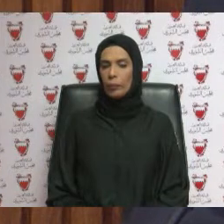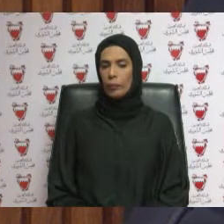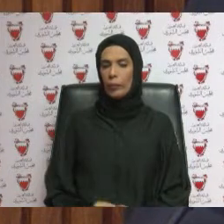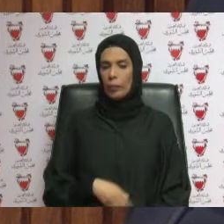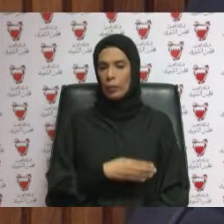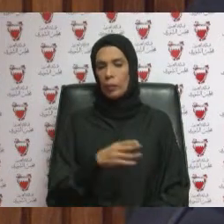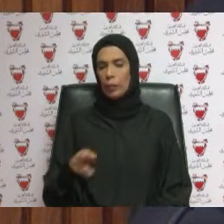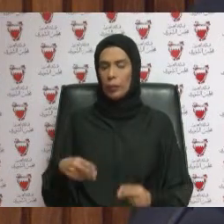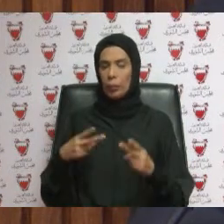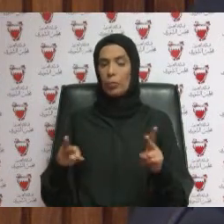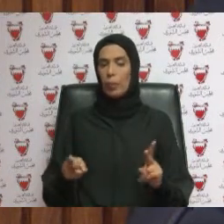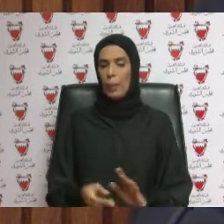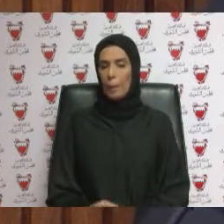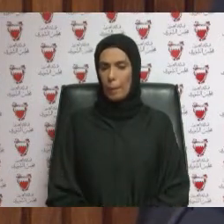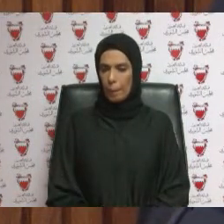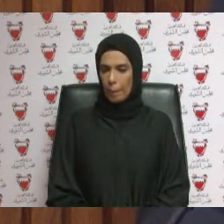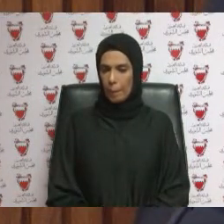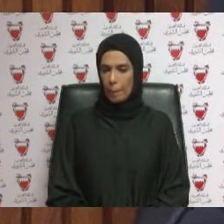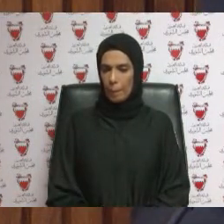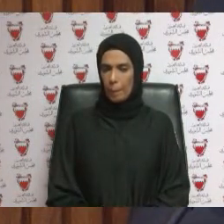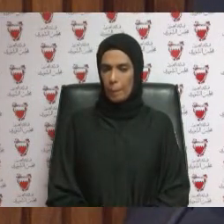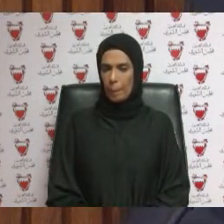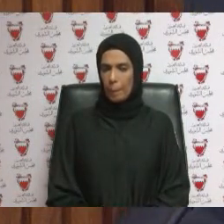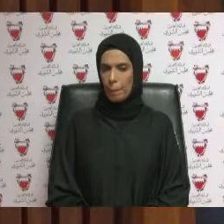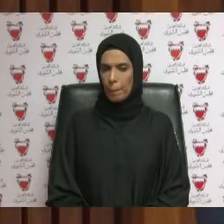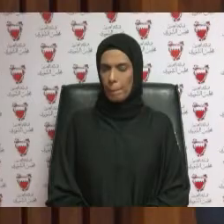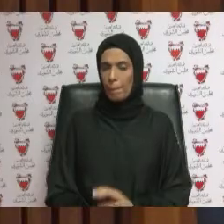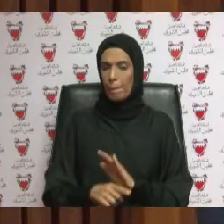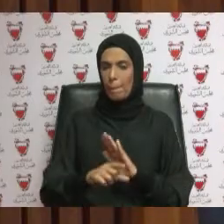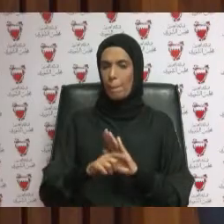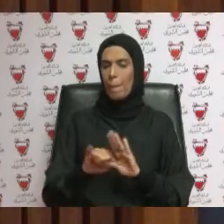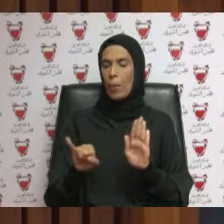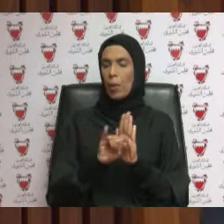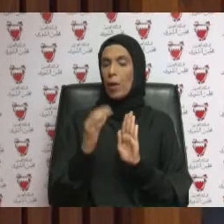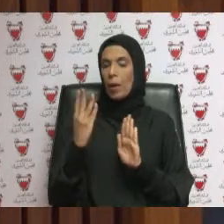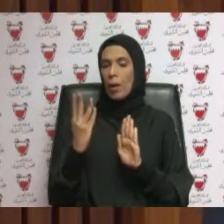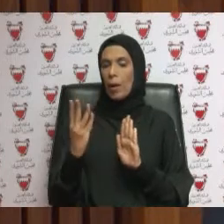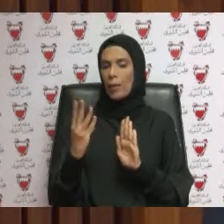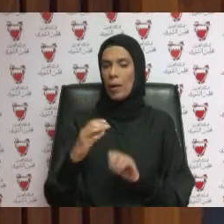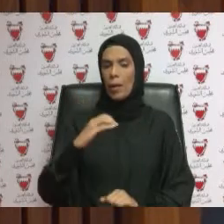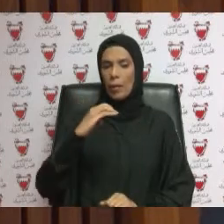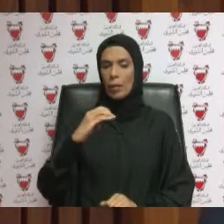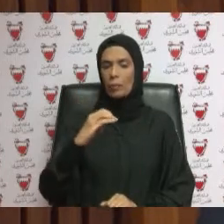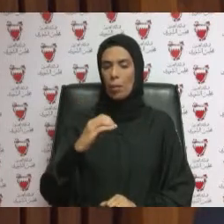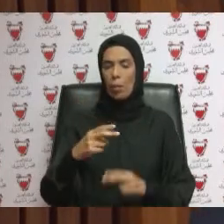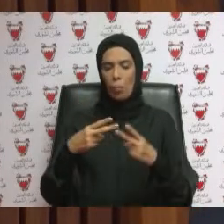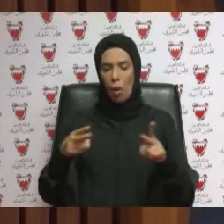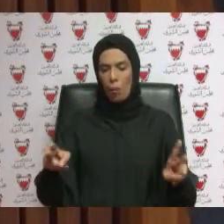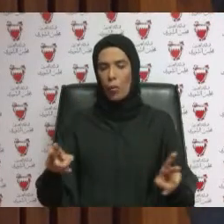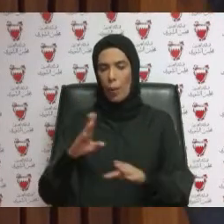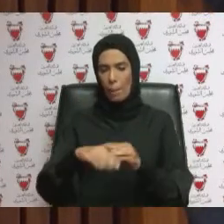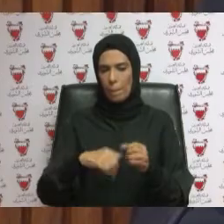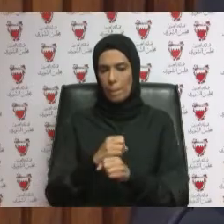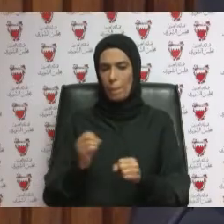وأغلبية موافقة. مادة أربعة. المادة أربعة البند جيم، الموافقة على المادة كما وردت في مشروع